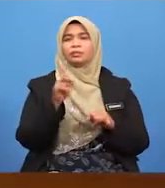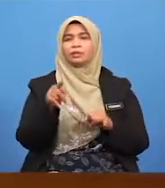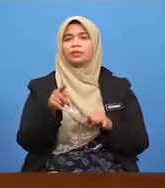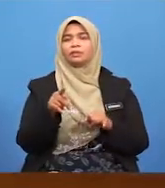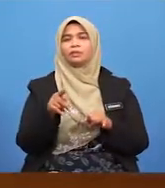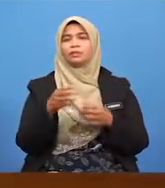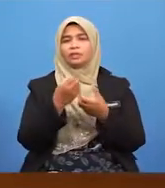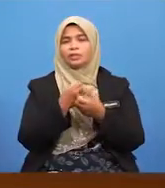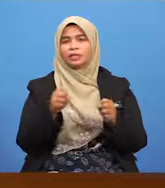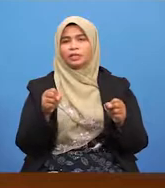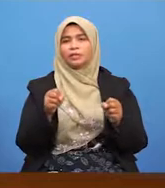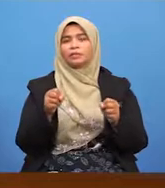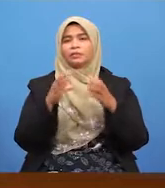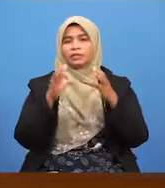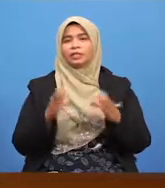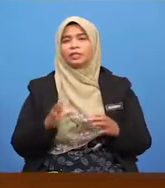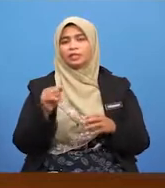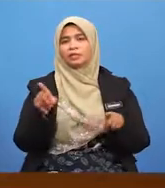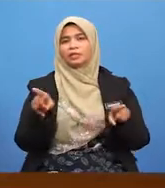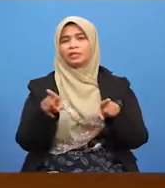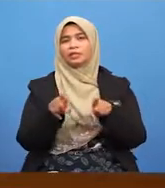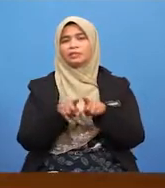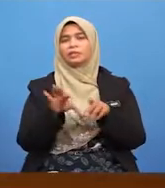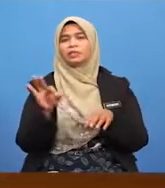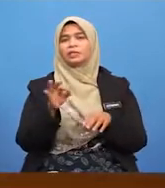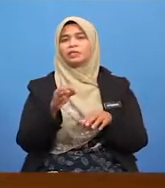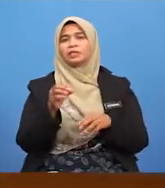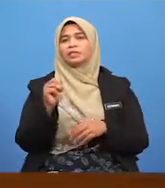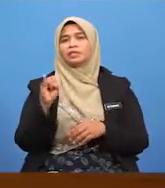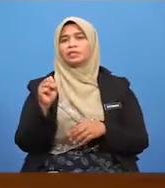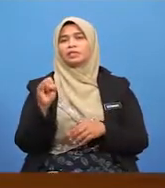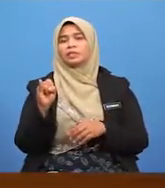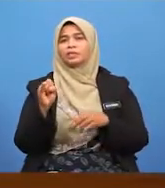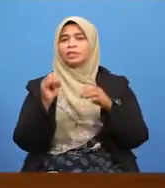kaedah yang sama gitu menjahit cc seluar